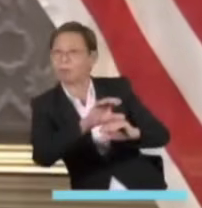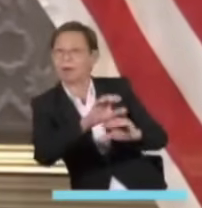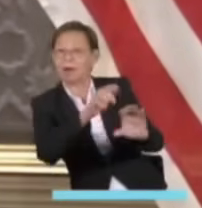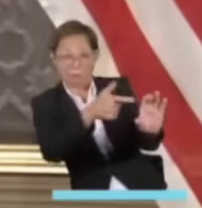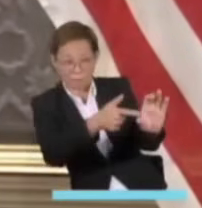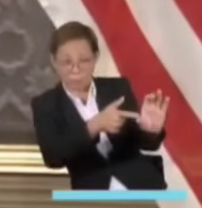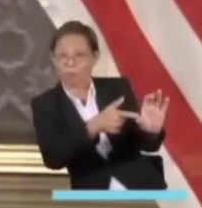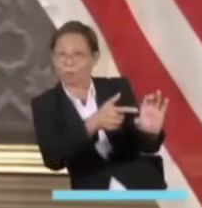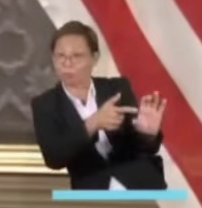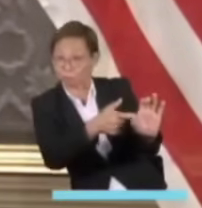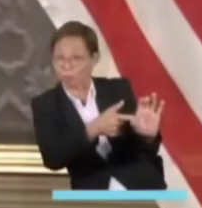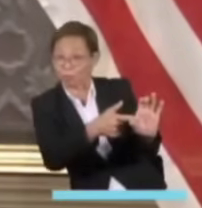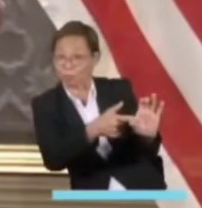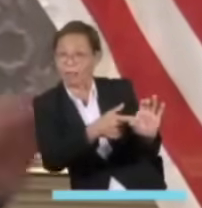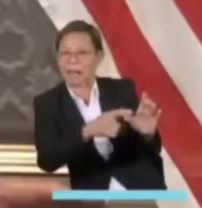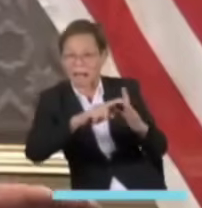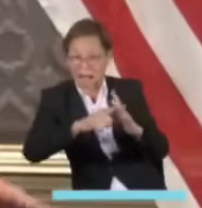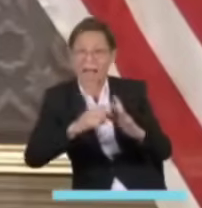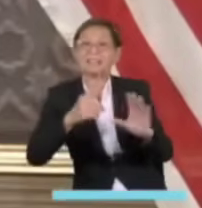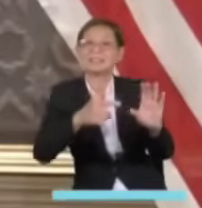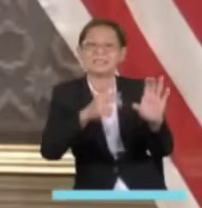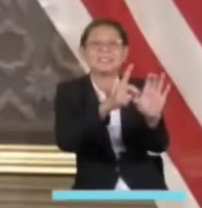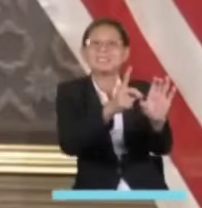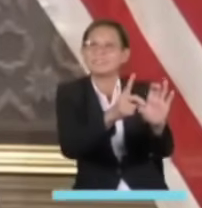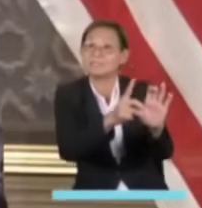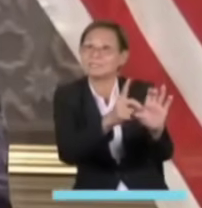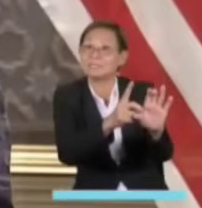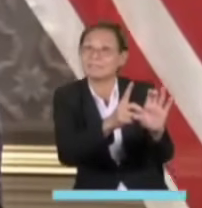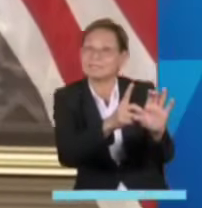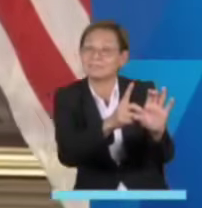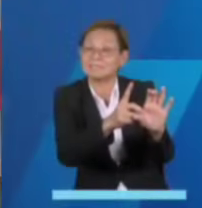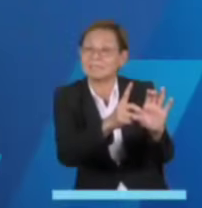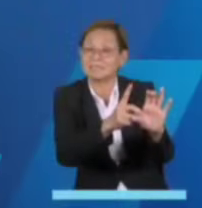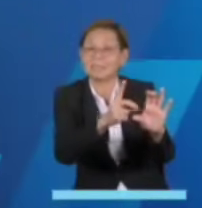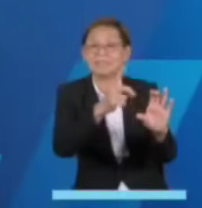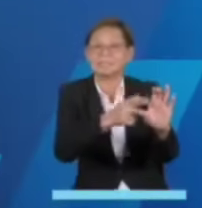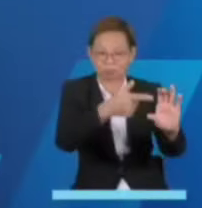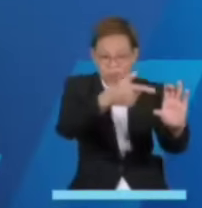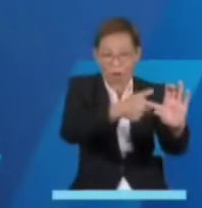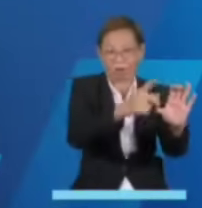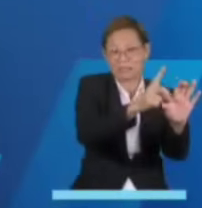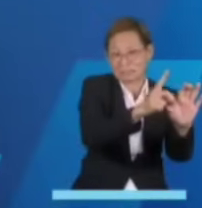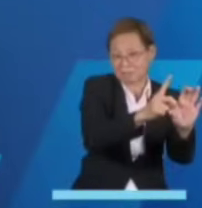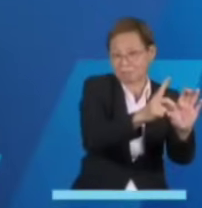akan dilaksanakan ini untuk diesel, bahan api diesel.